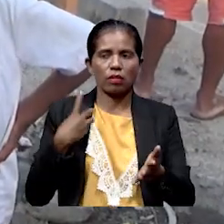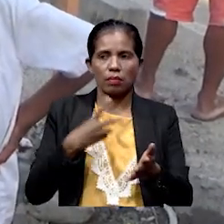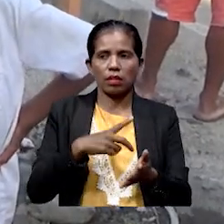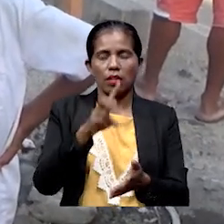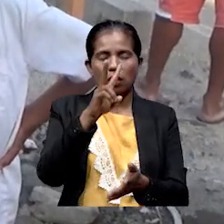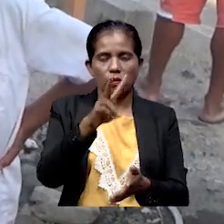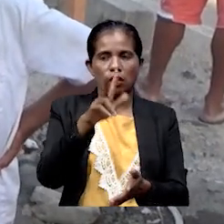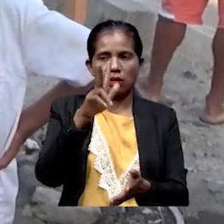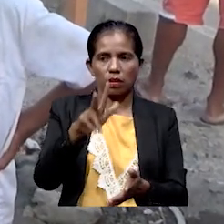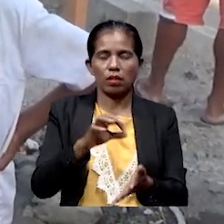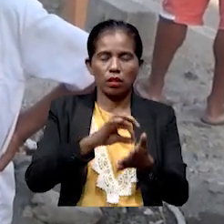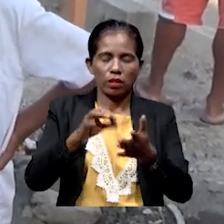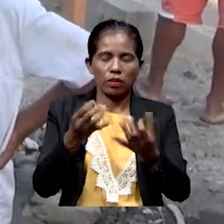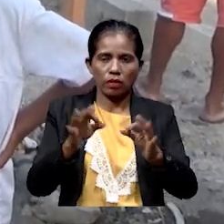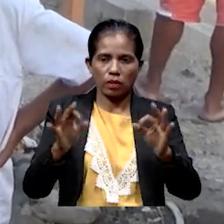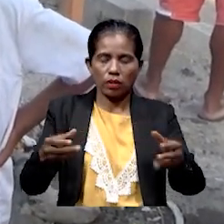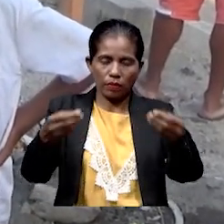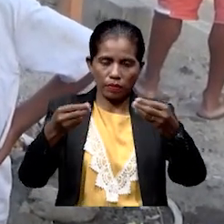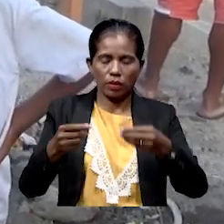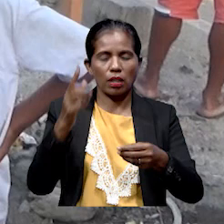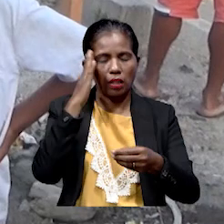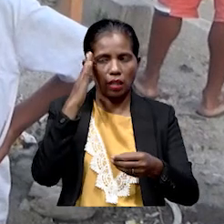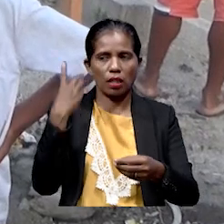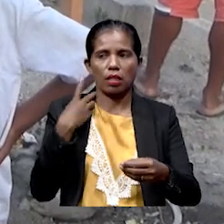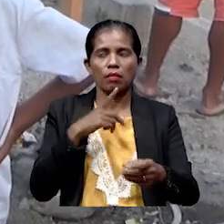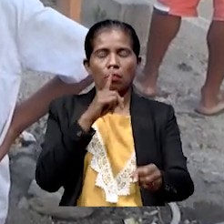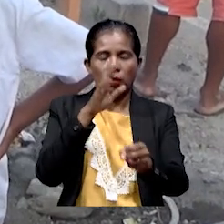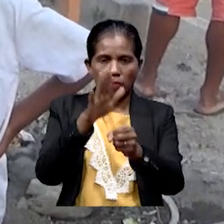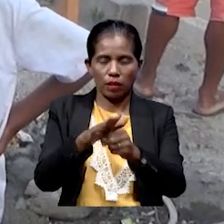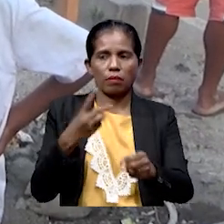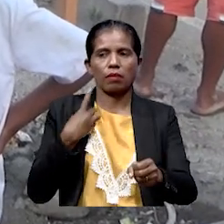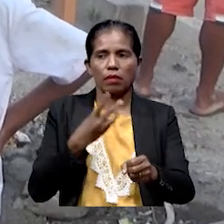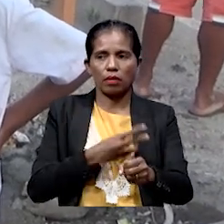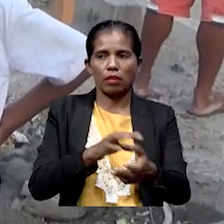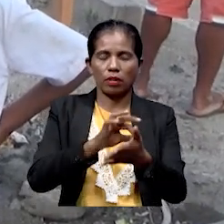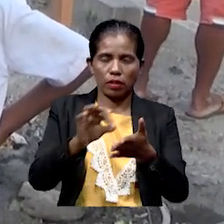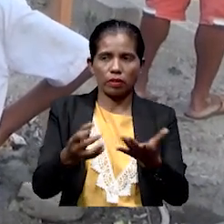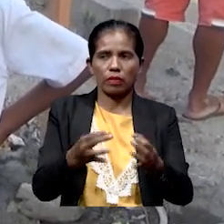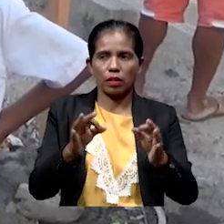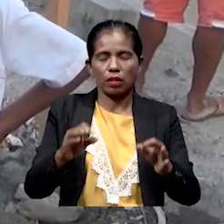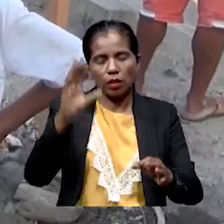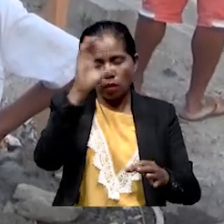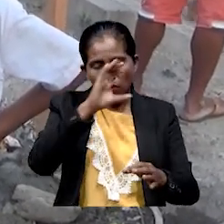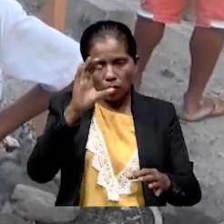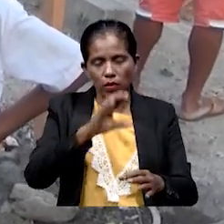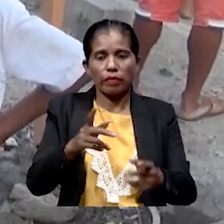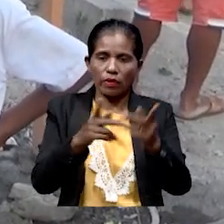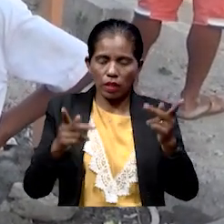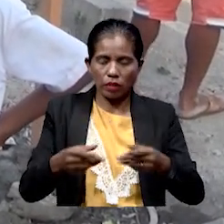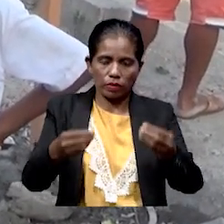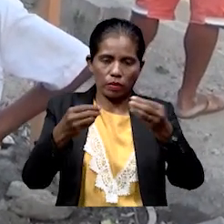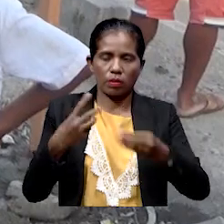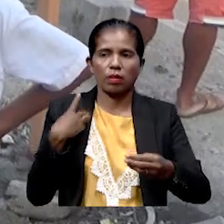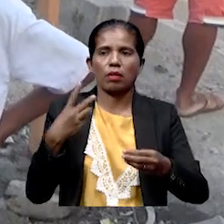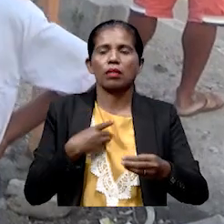sira resistu ho tu tia sira fo hatete ami sira ne promete ba ami makme. Resistu tia ho tu sira buka fatin ba ami. Ami buka